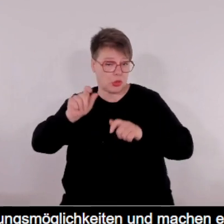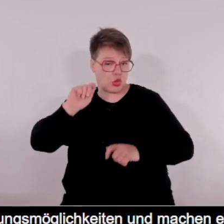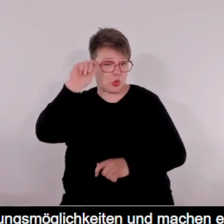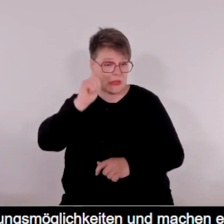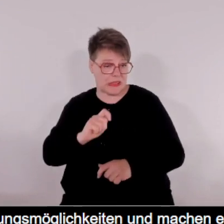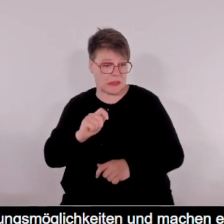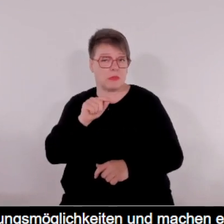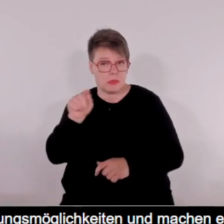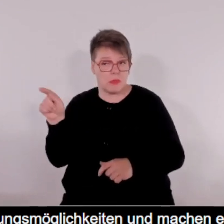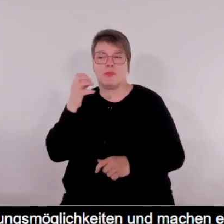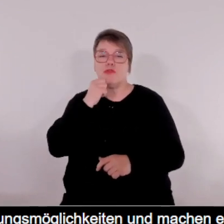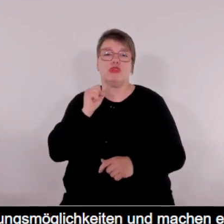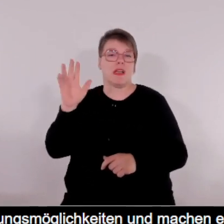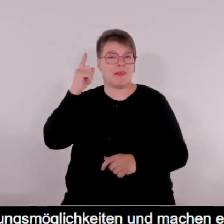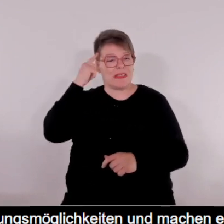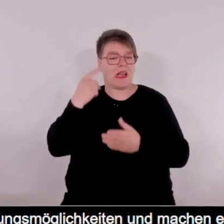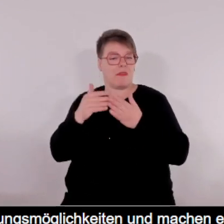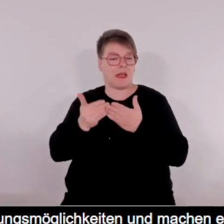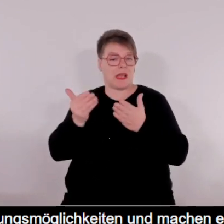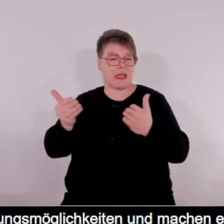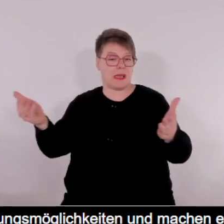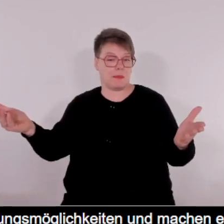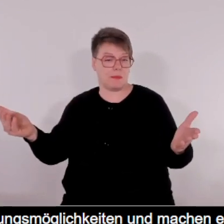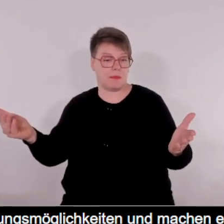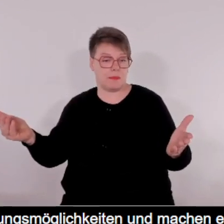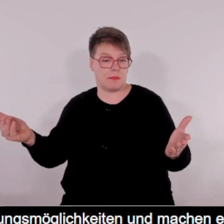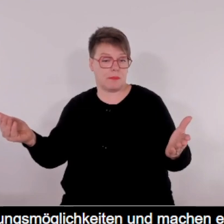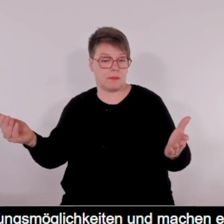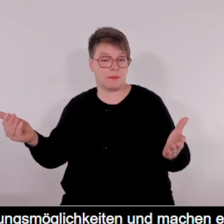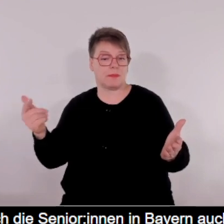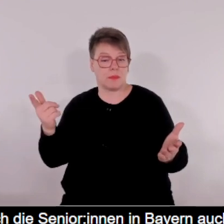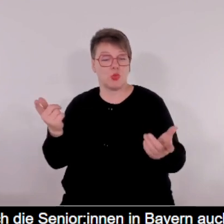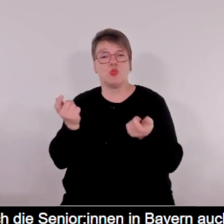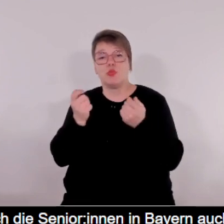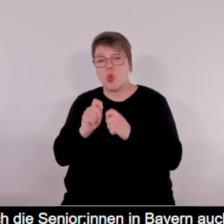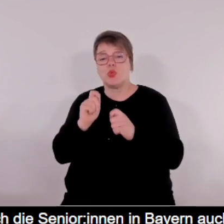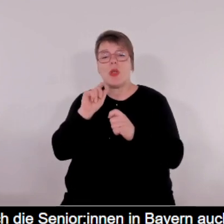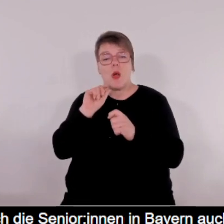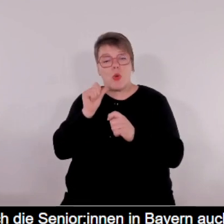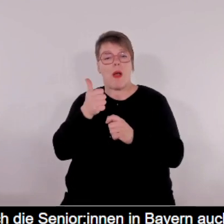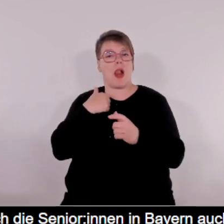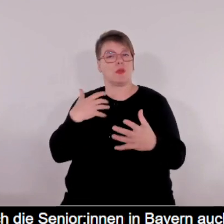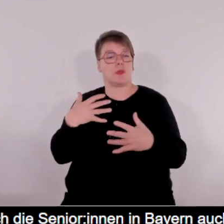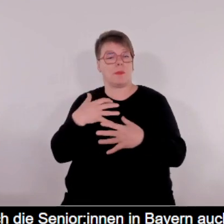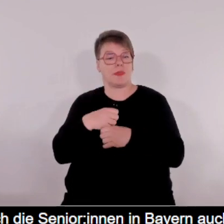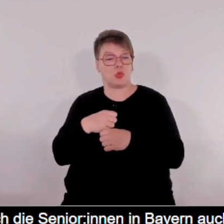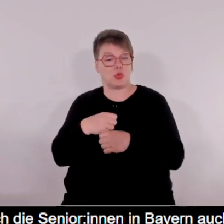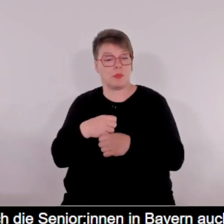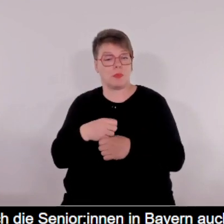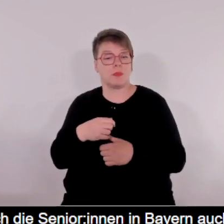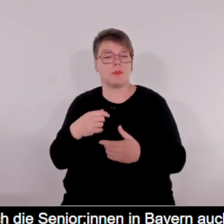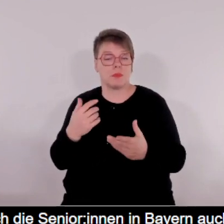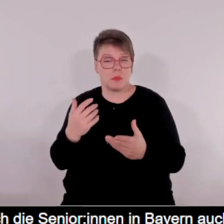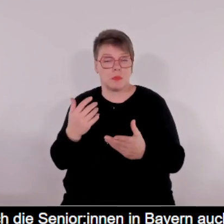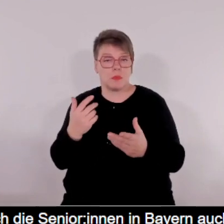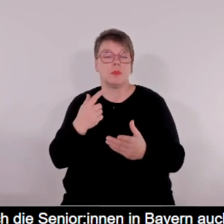in diesem Sinne darf man auch sagen, ich hoffe auf gesegnete Weihnachten für die Menschen in unserem Land. Und ich hoffe so sehr, dass